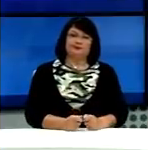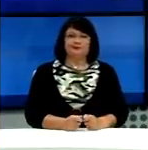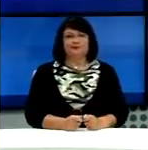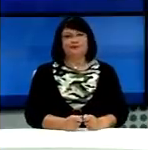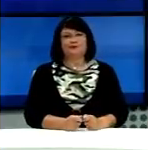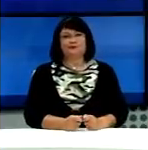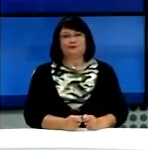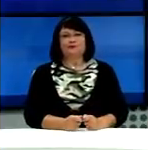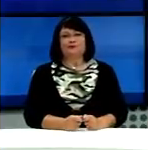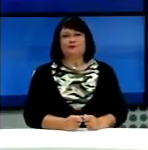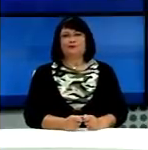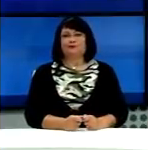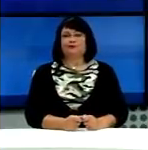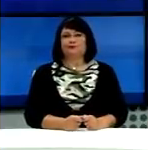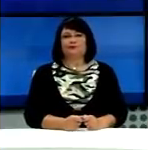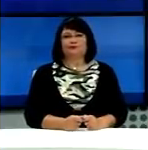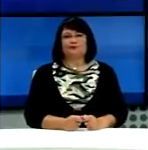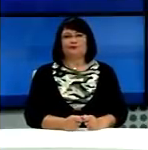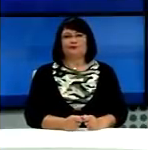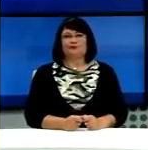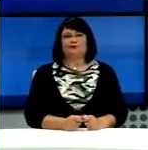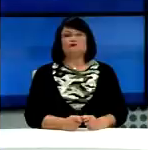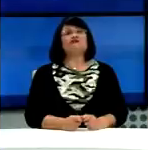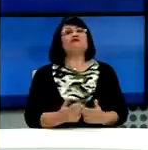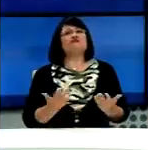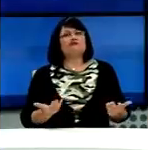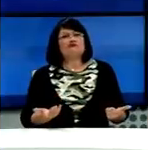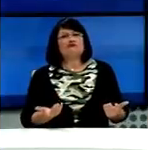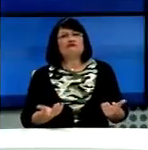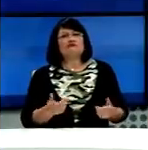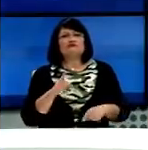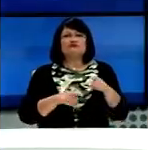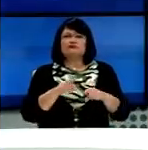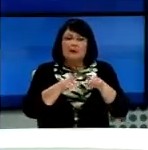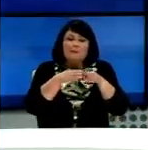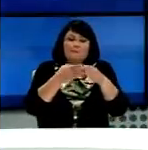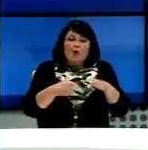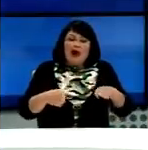και η κυρίαρχη προπαγάνδα, θα το πω έτσι,